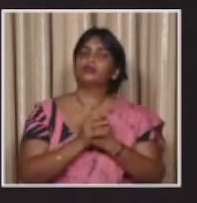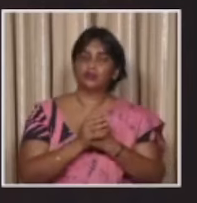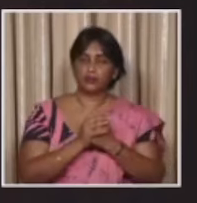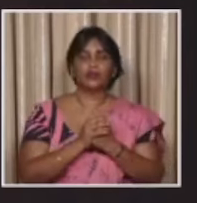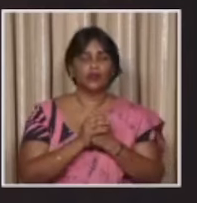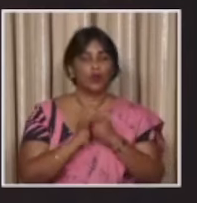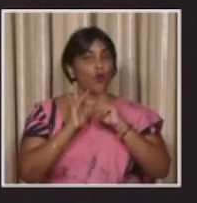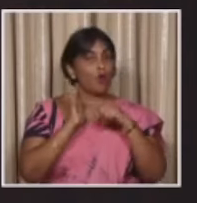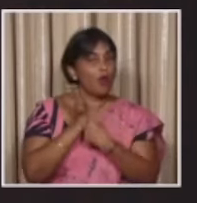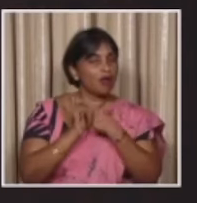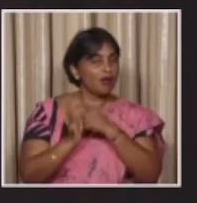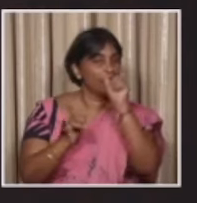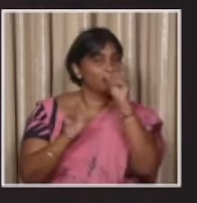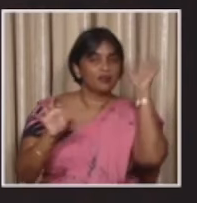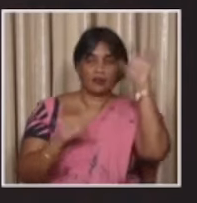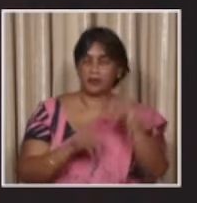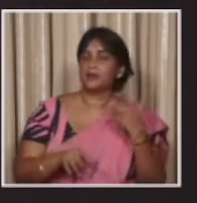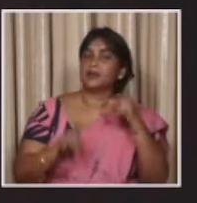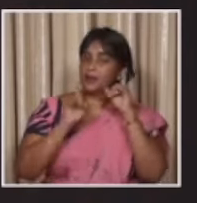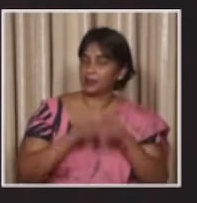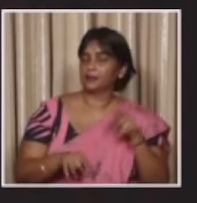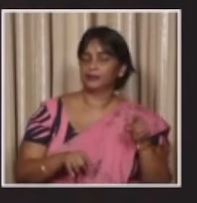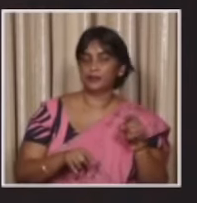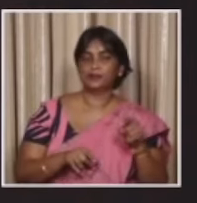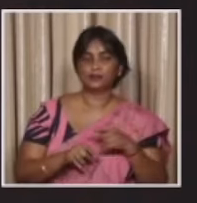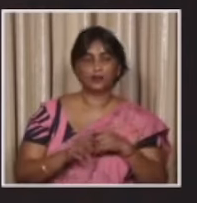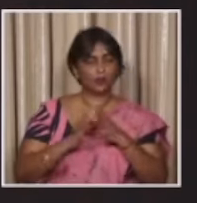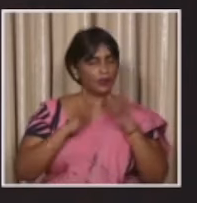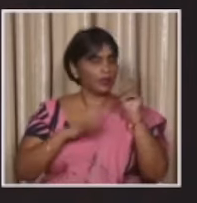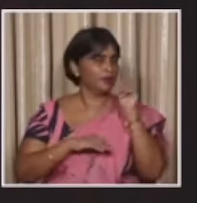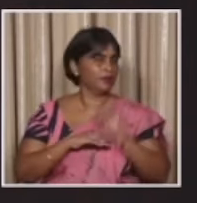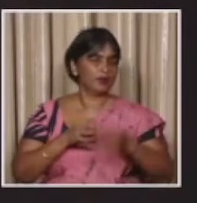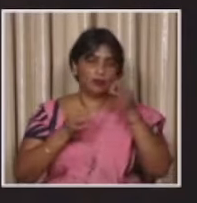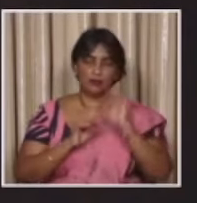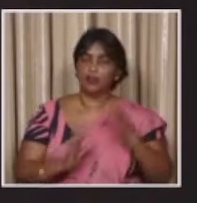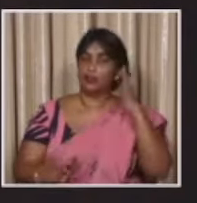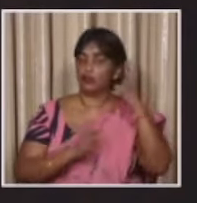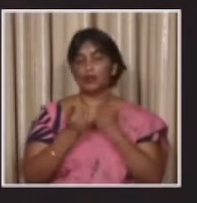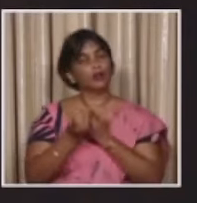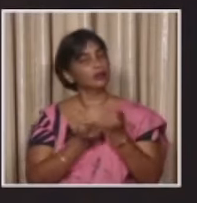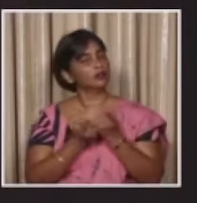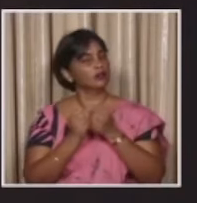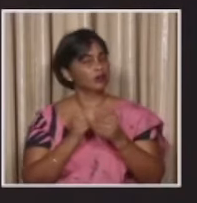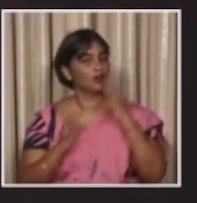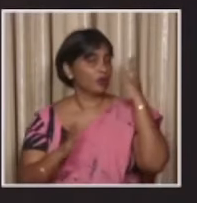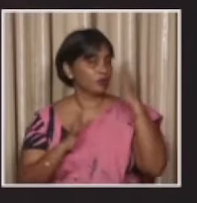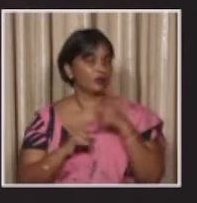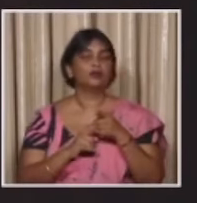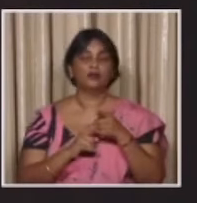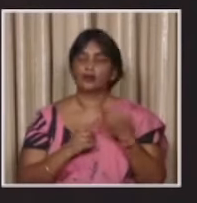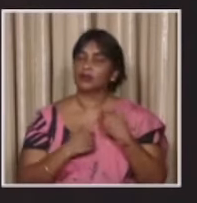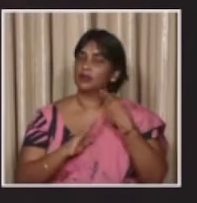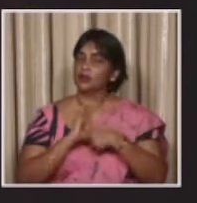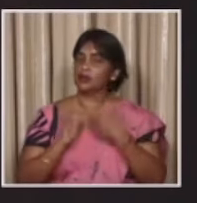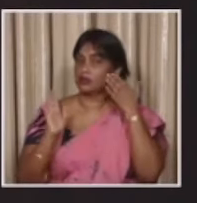පද්ධතියට පුනර්ජනනීය විදුලිය ගේන්න. ඒ වගේම තමයි ඉතා සැලසුම් සහගත මේ ගෝලීය තරගකාරීත්වයත් එක්ක ගෝලීය අපේ මේ